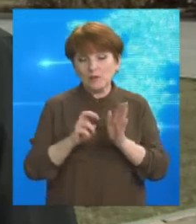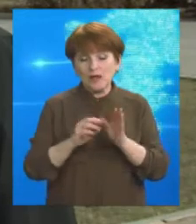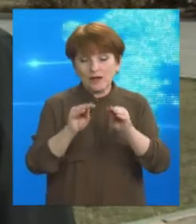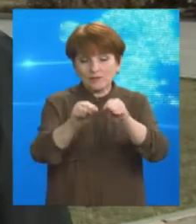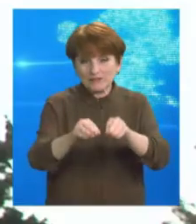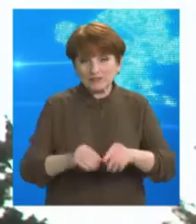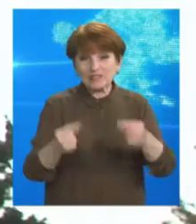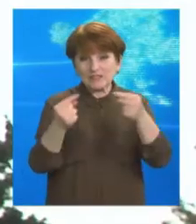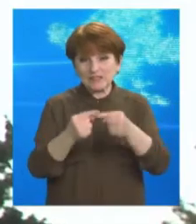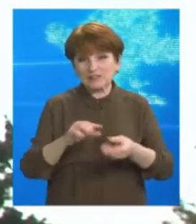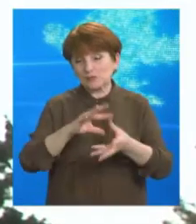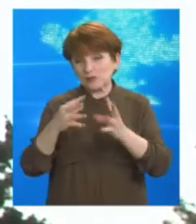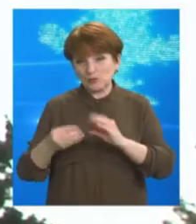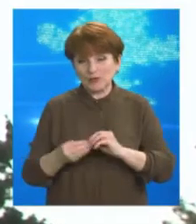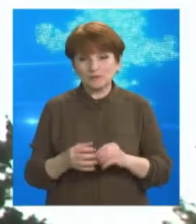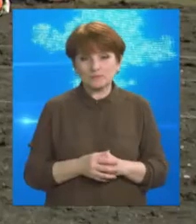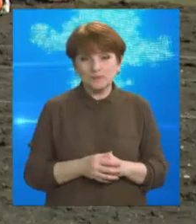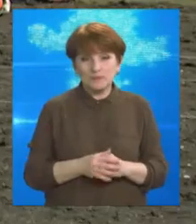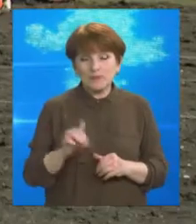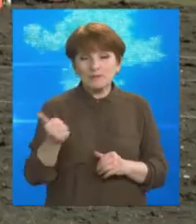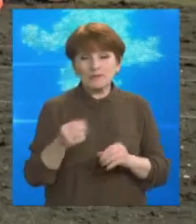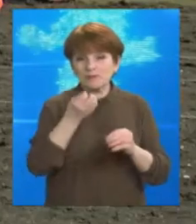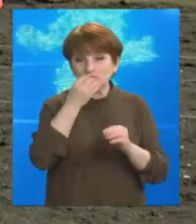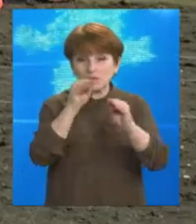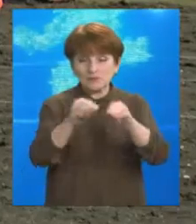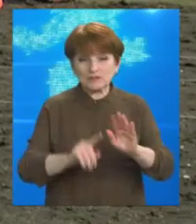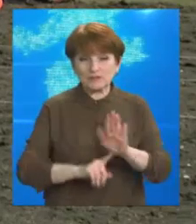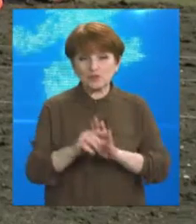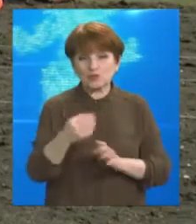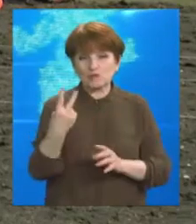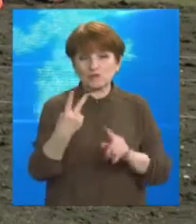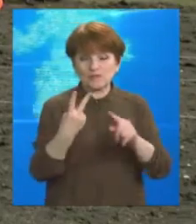гарантированным результатом. Первые посадки цветов начнутся уже во второй половине мая.